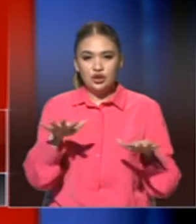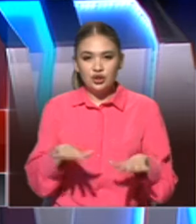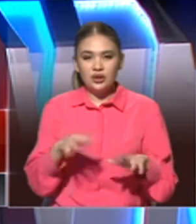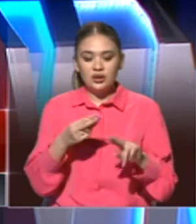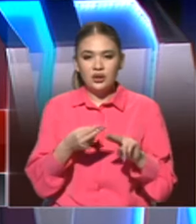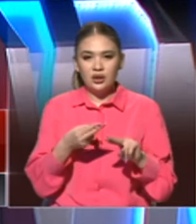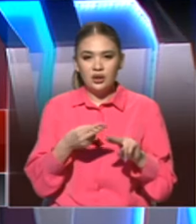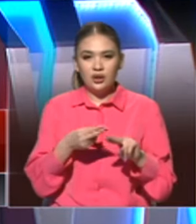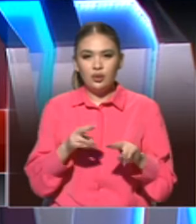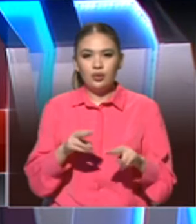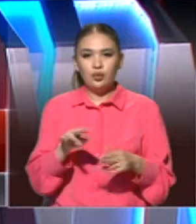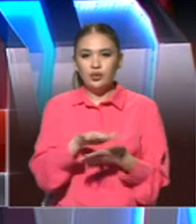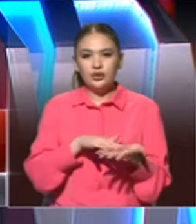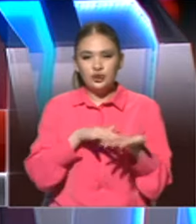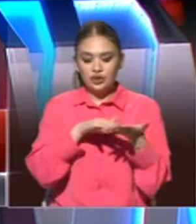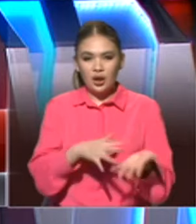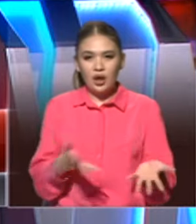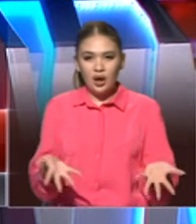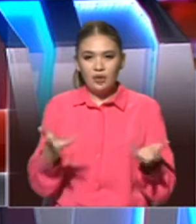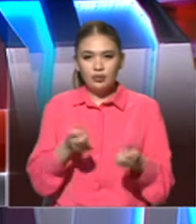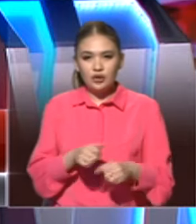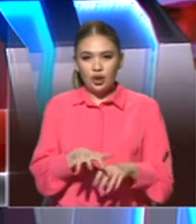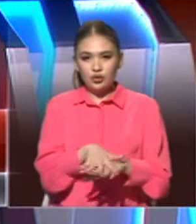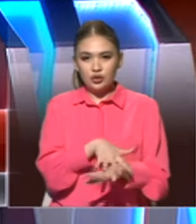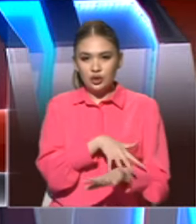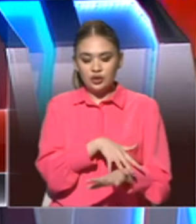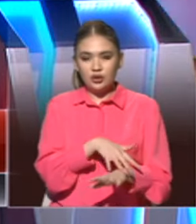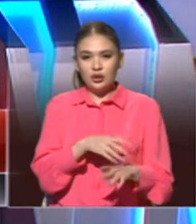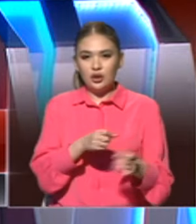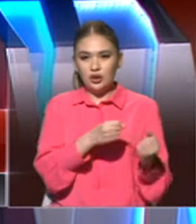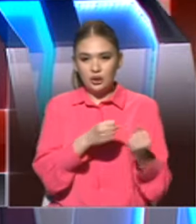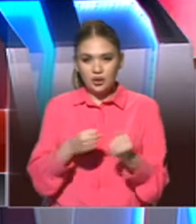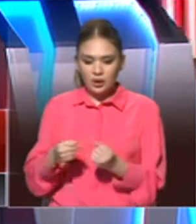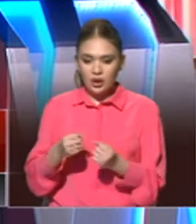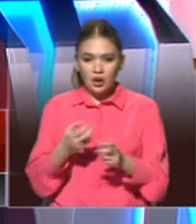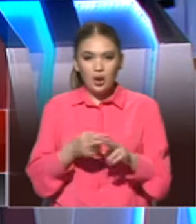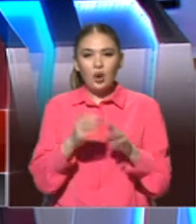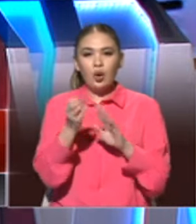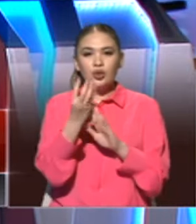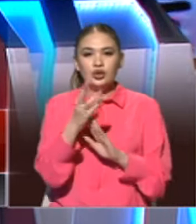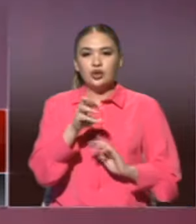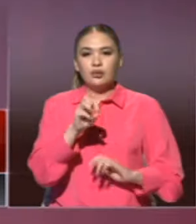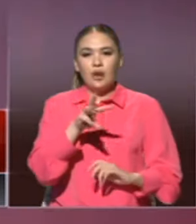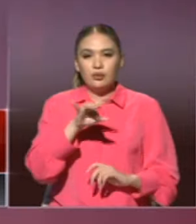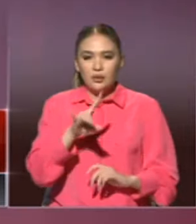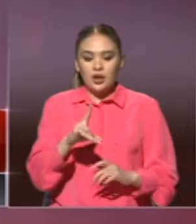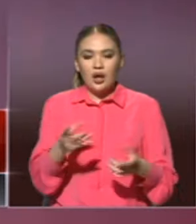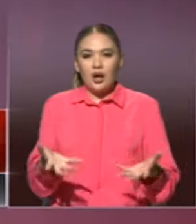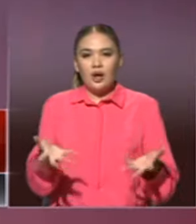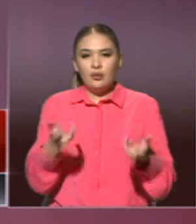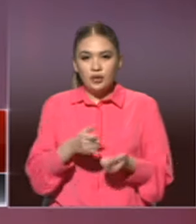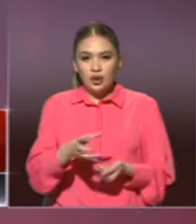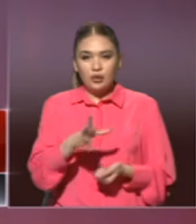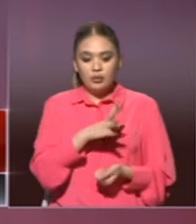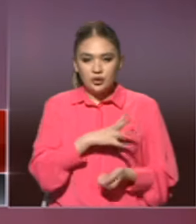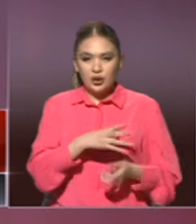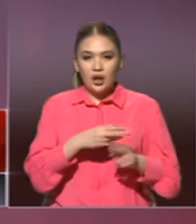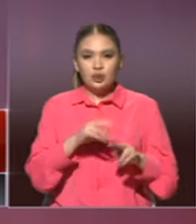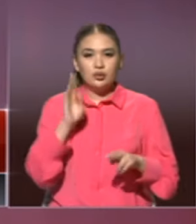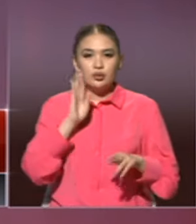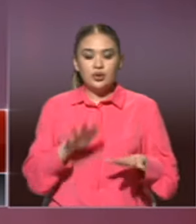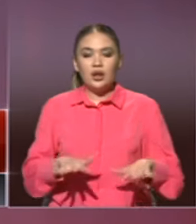бізде өтініштерді қабылдау ұзартылды, яғни бізде Қазақстан бойынша 14 мамыр күні өтініш қабылдау аяқталса, ал осы су